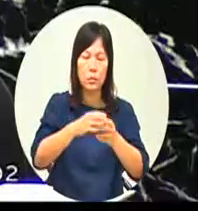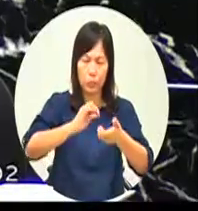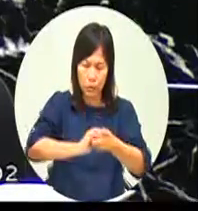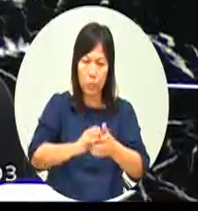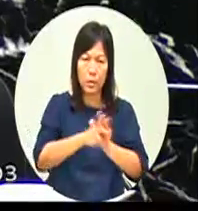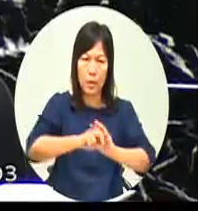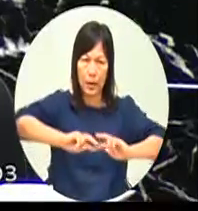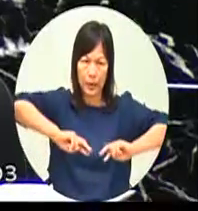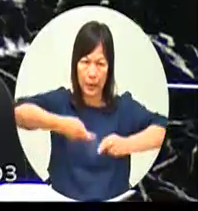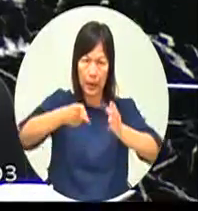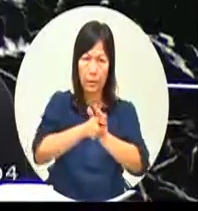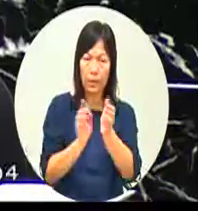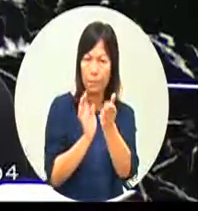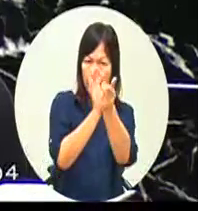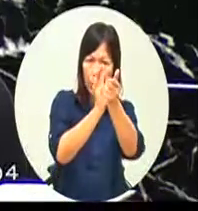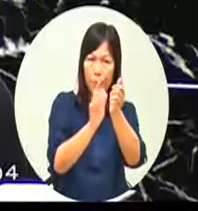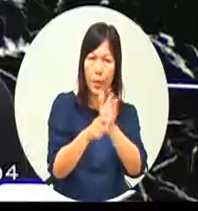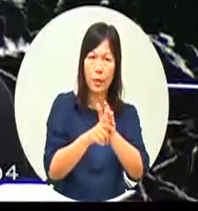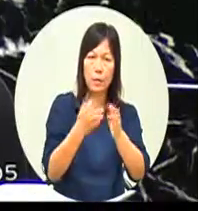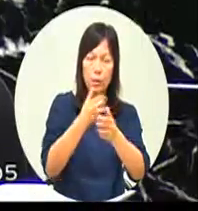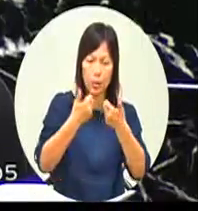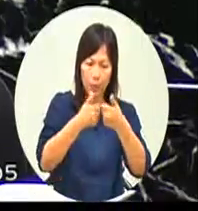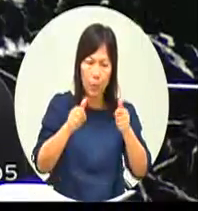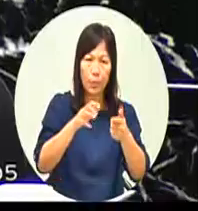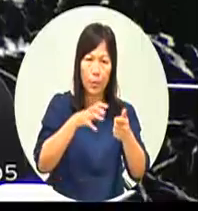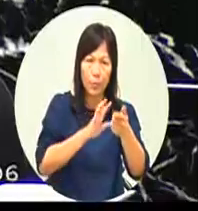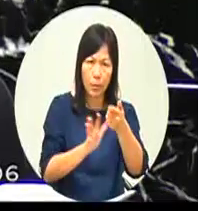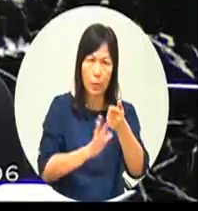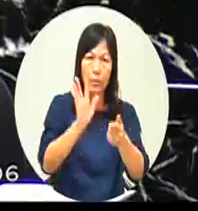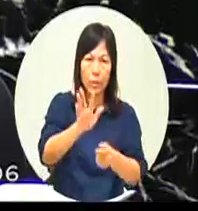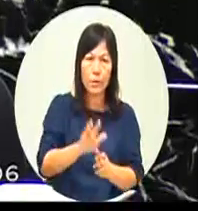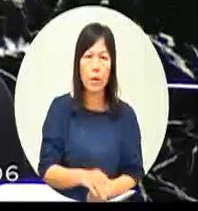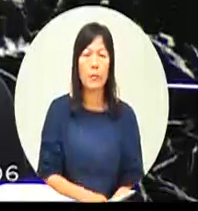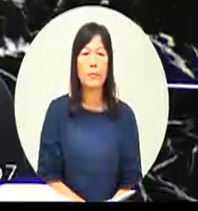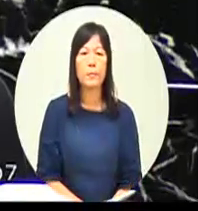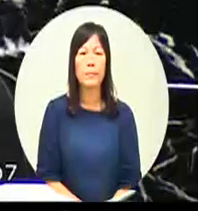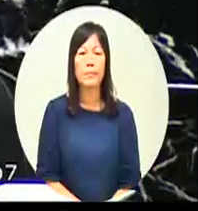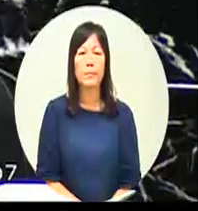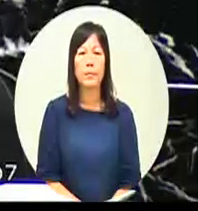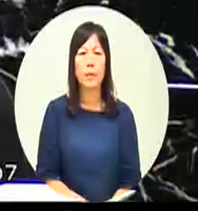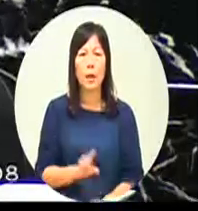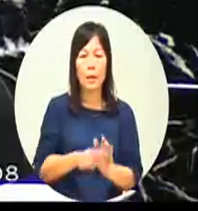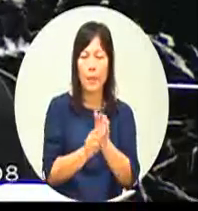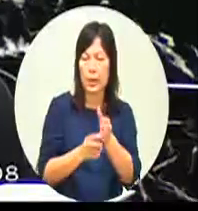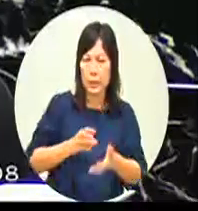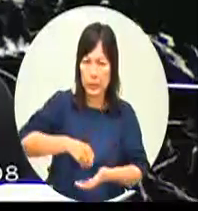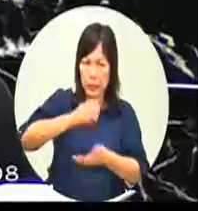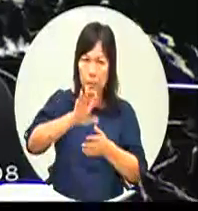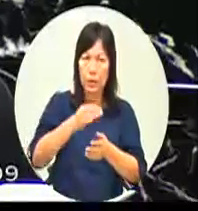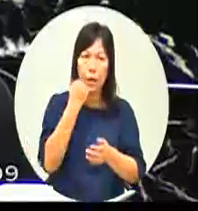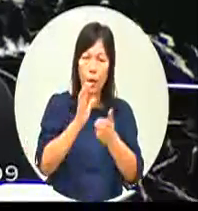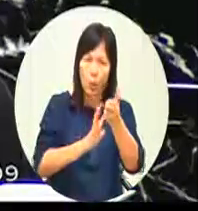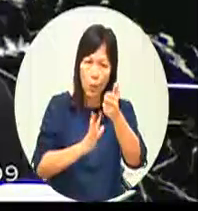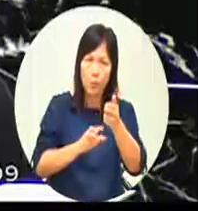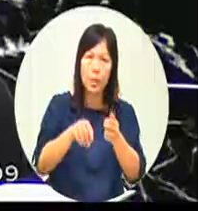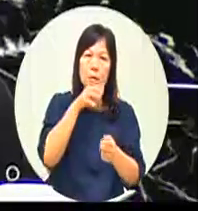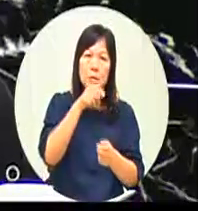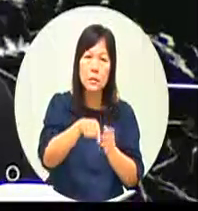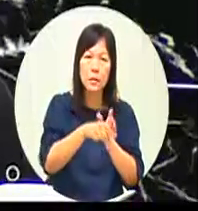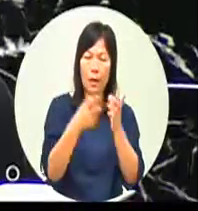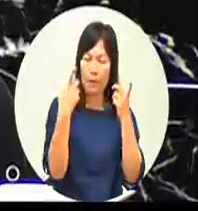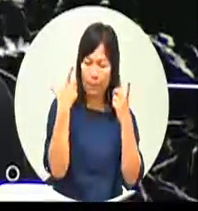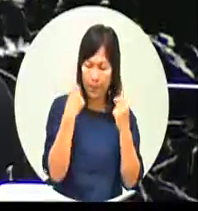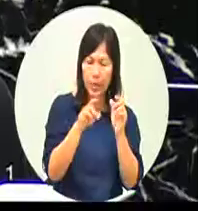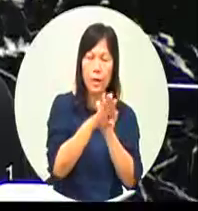更改他们推派法规委员会的委员，在这边报告，他们所提出来的委员是原来